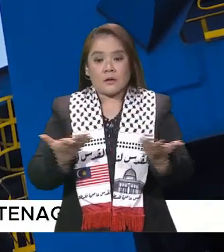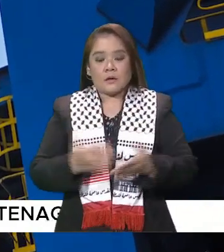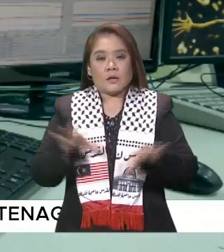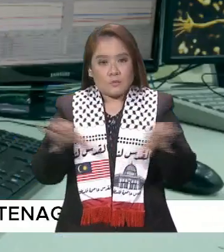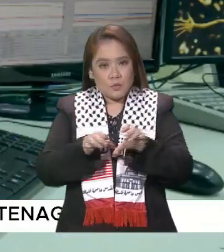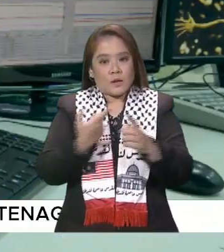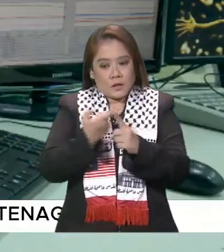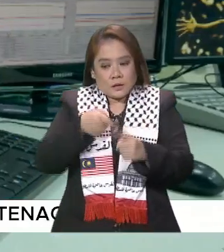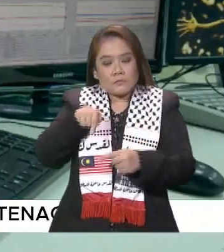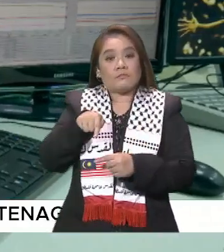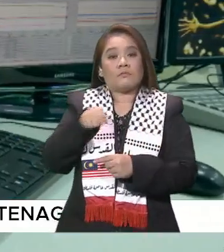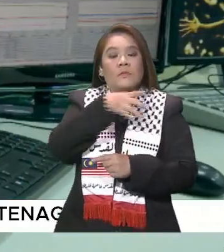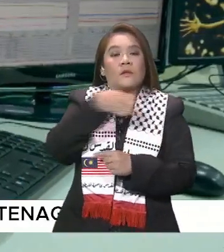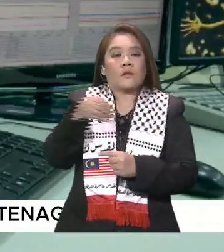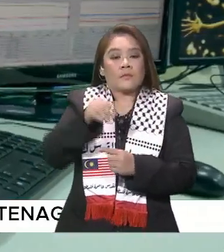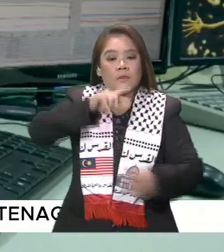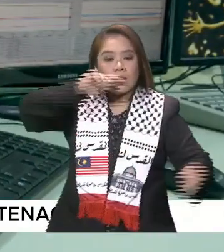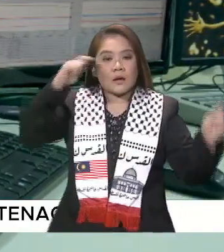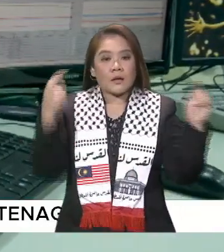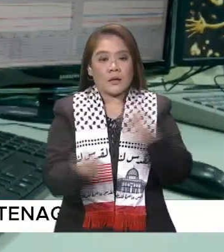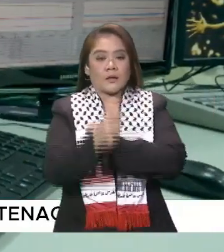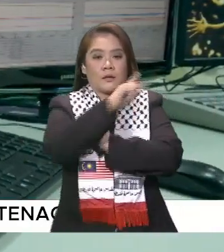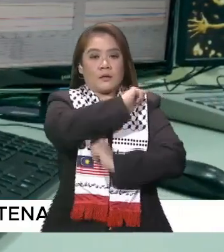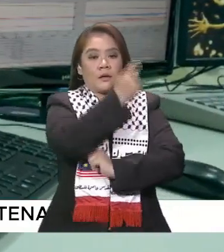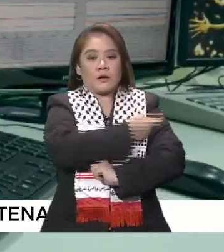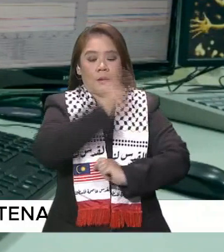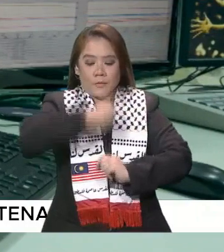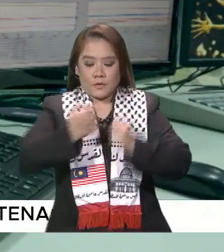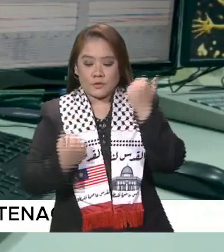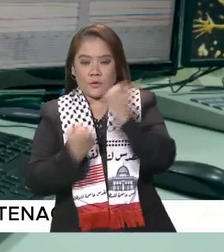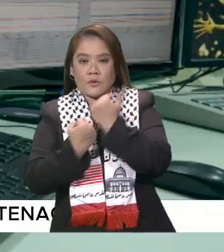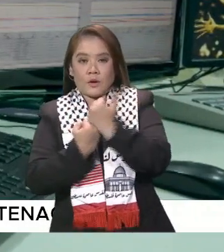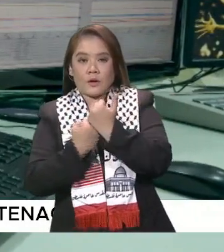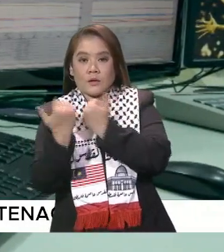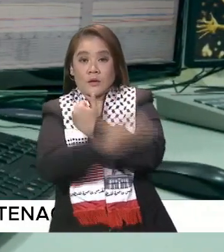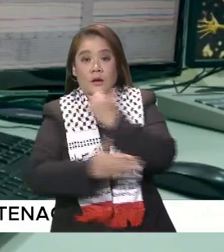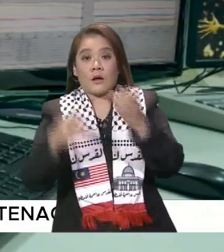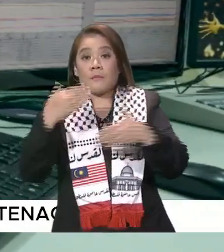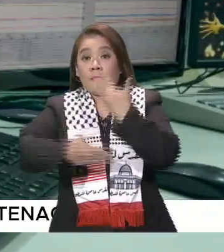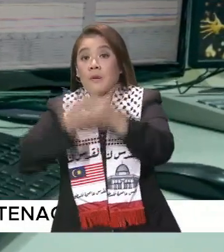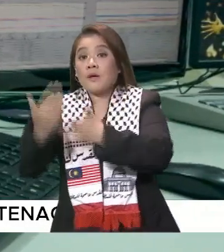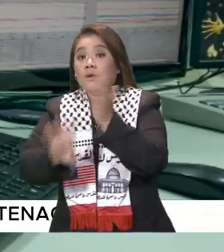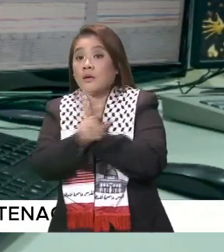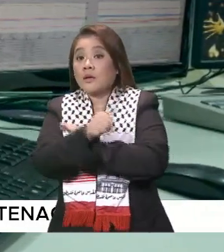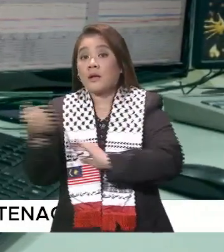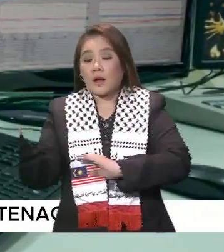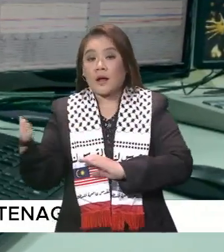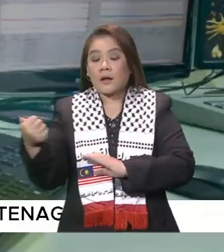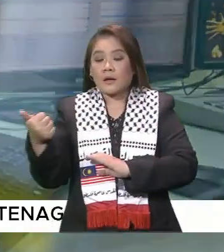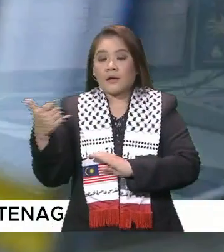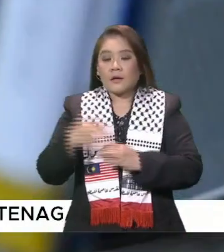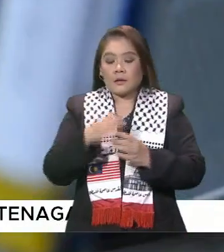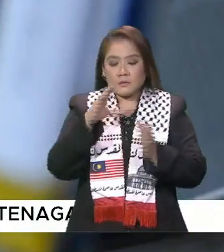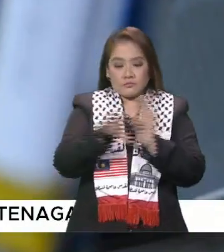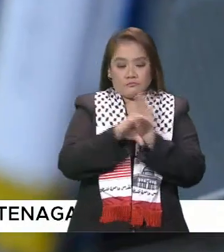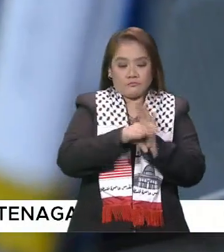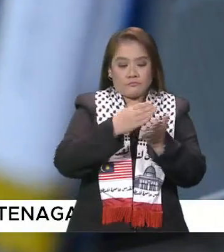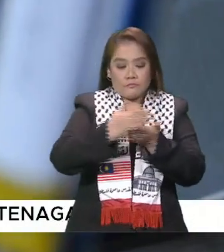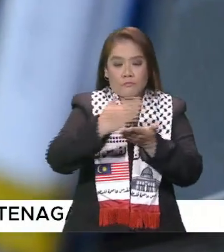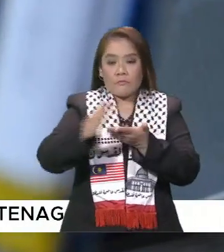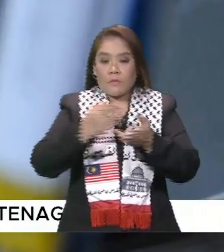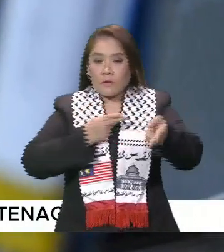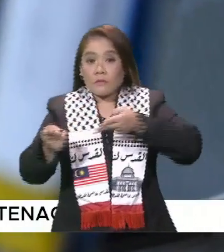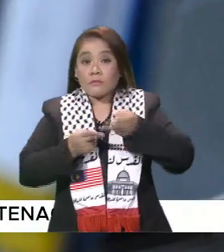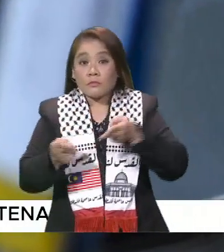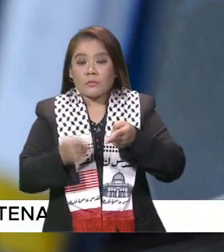melaluinya. Malah, peralihan tenaga memerlukan sokongan negara maju yang lain dari segi pembiayaan teknologi,